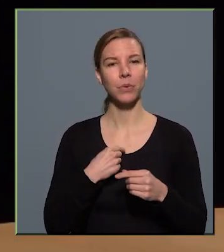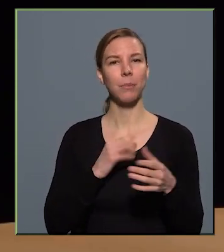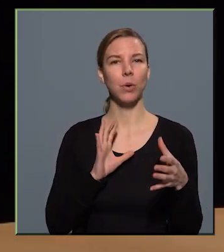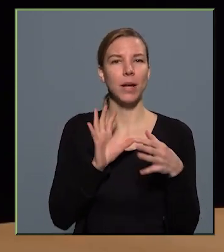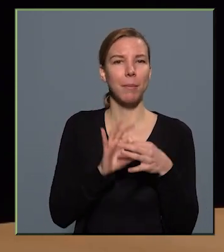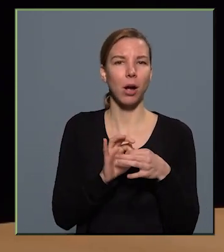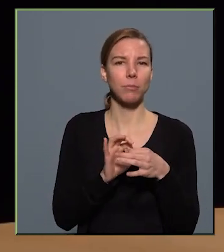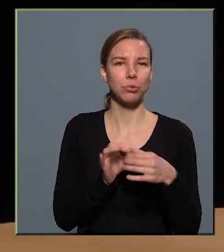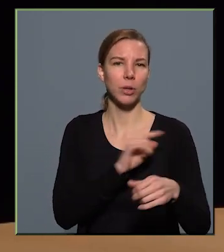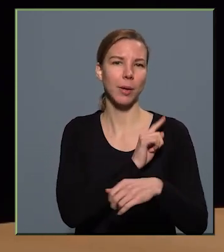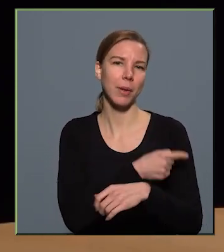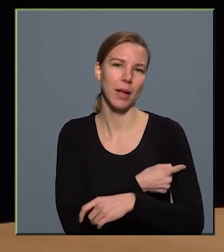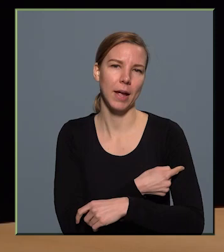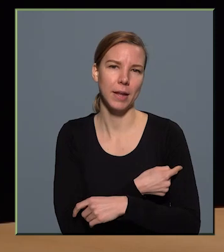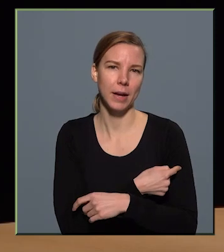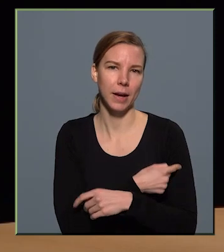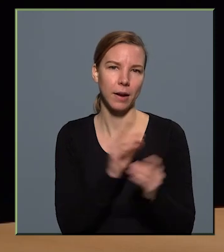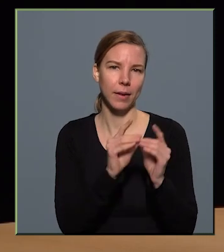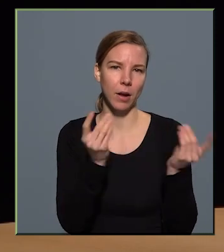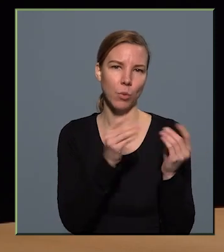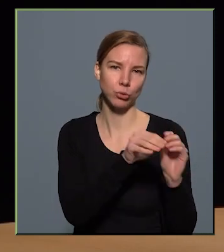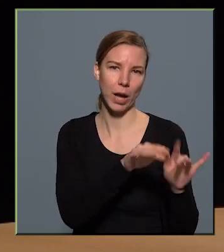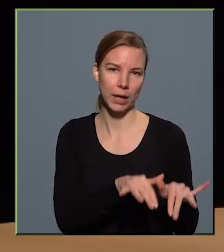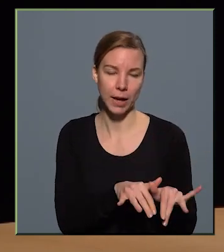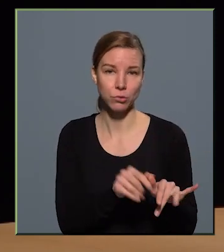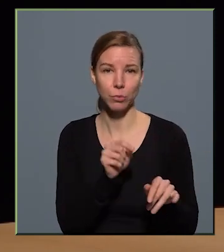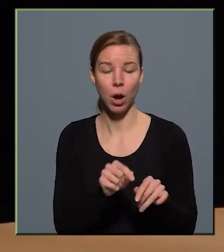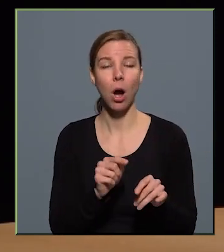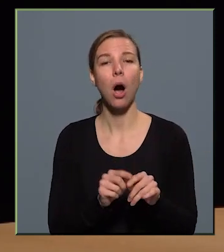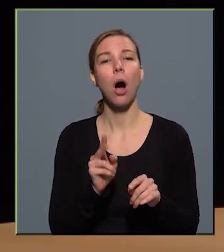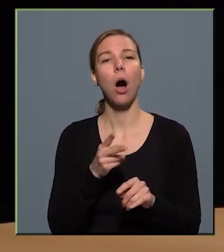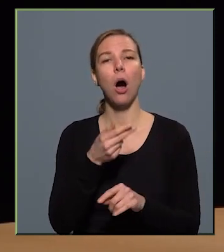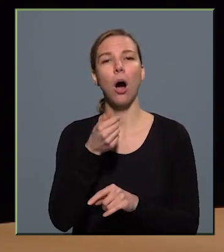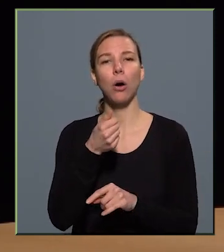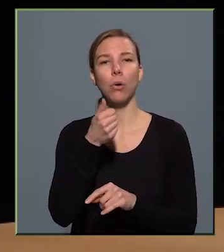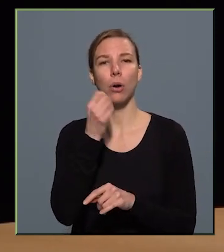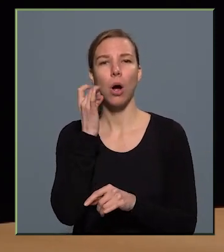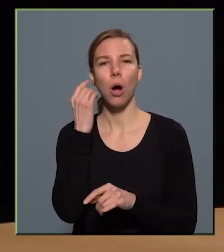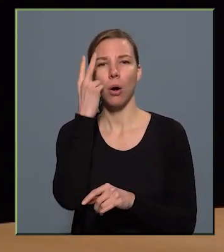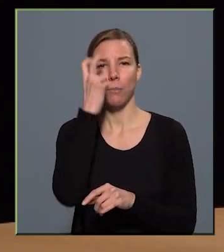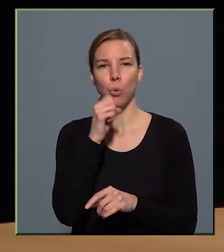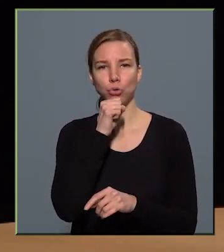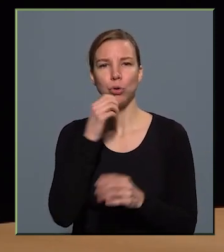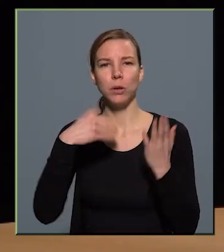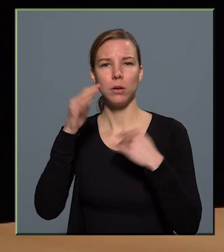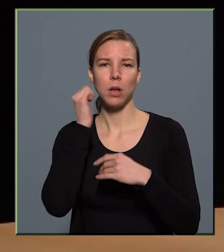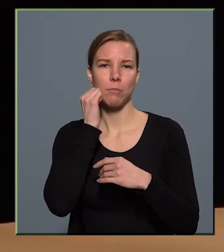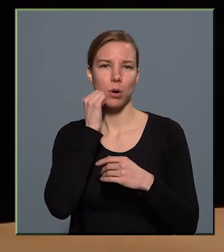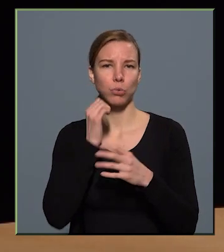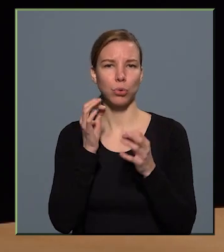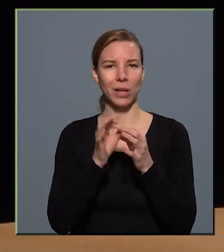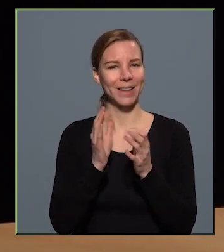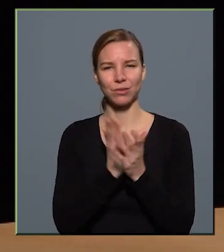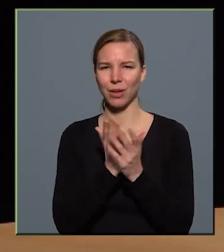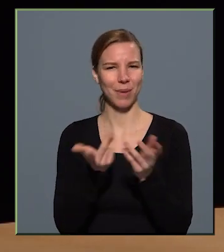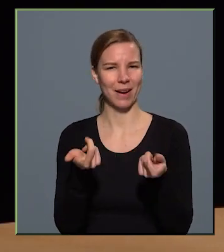az energetikai újságírásba, akkor a Bős Nagymarosi történet már egy lezárt történet volt.